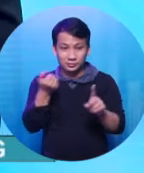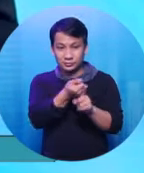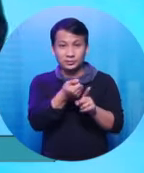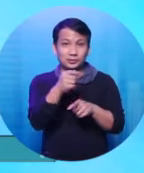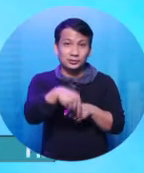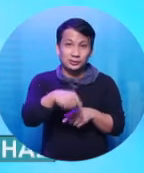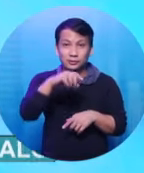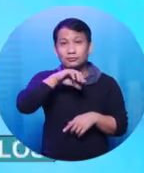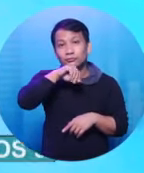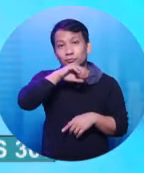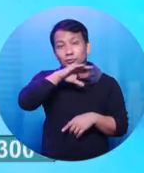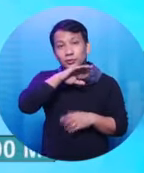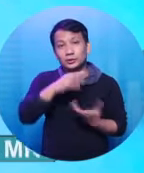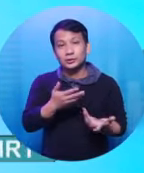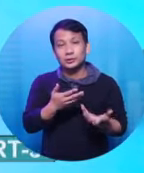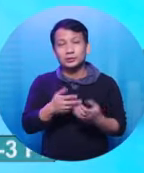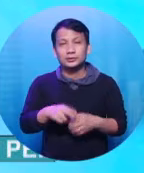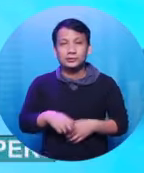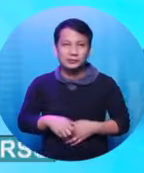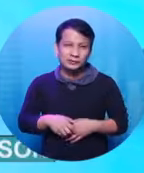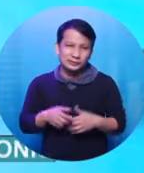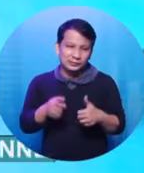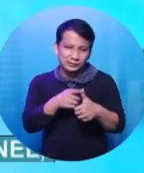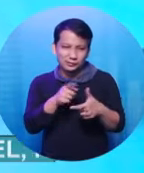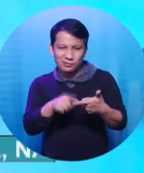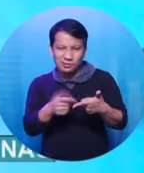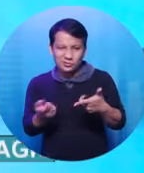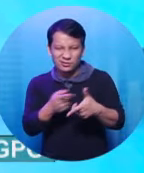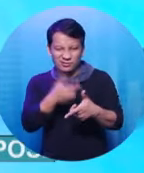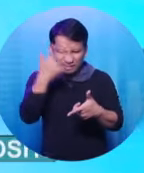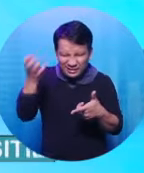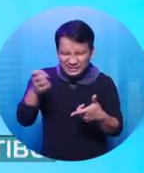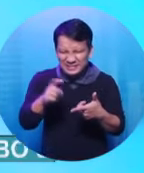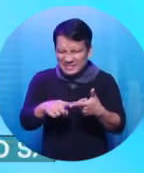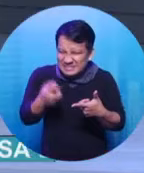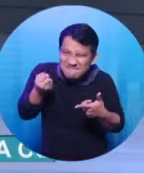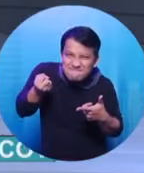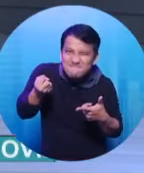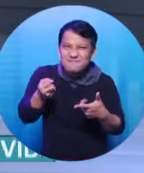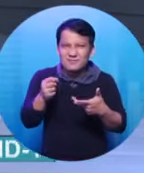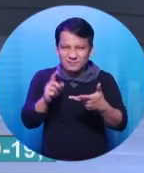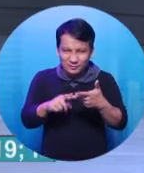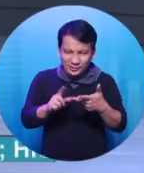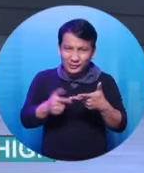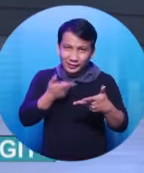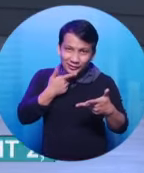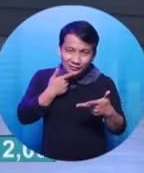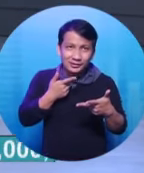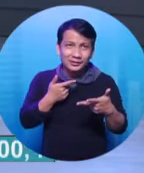ay doon pa sa nakagigil o nakagagalit o nakakatawa.